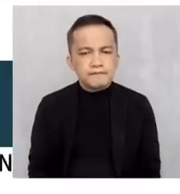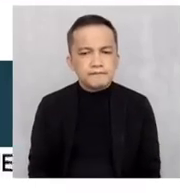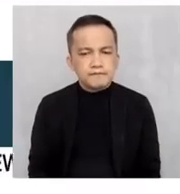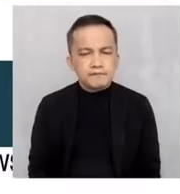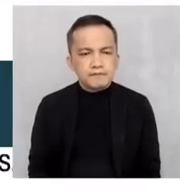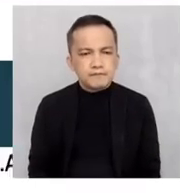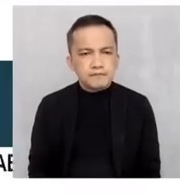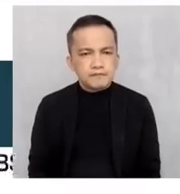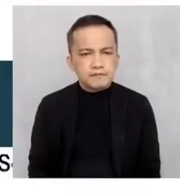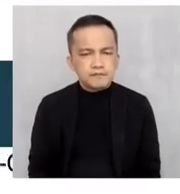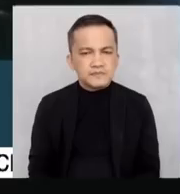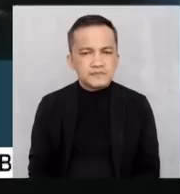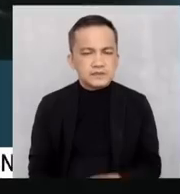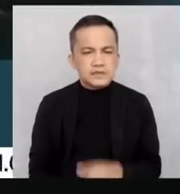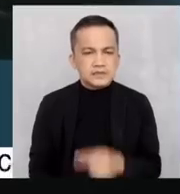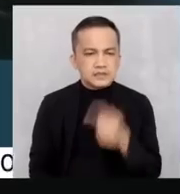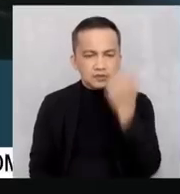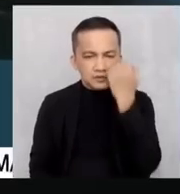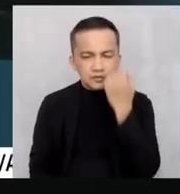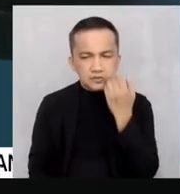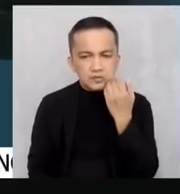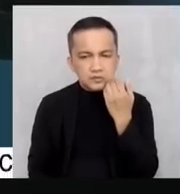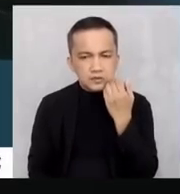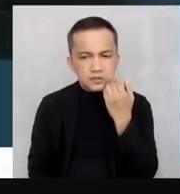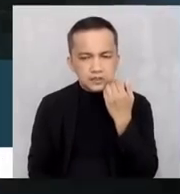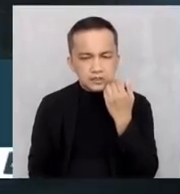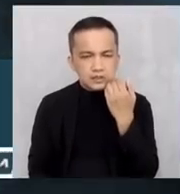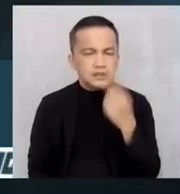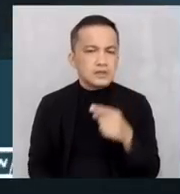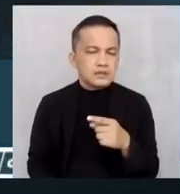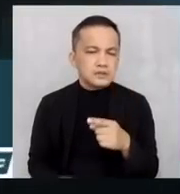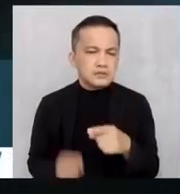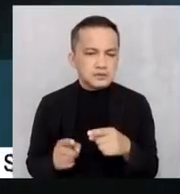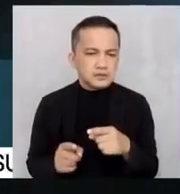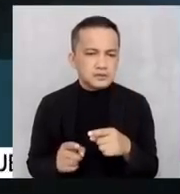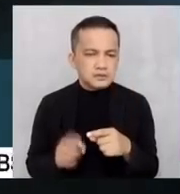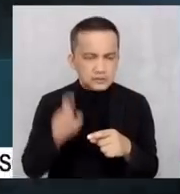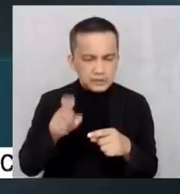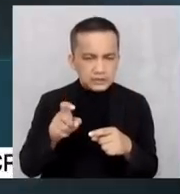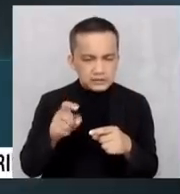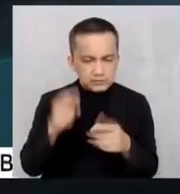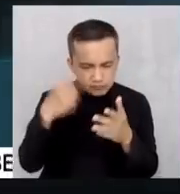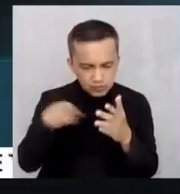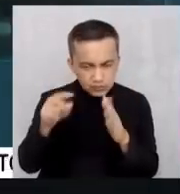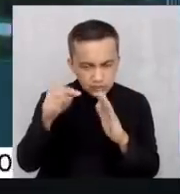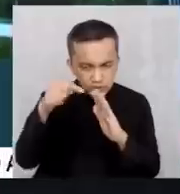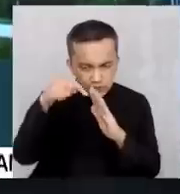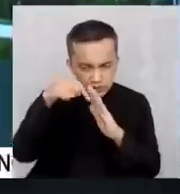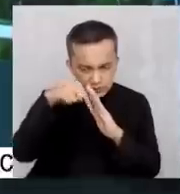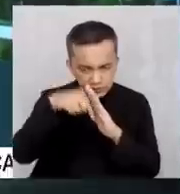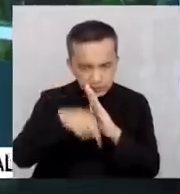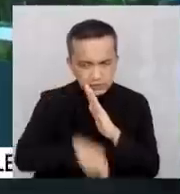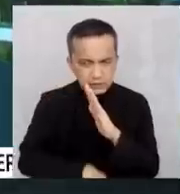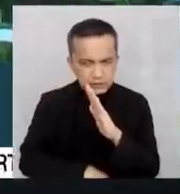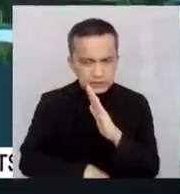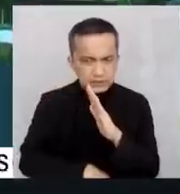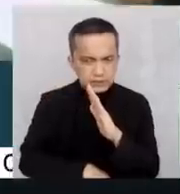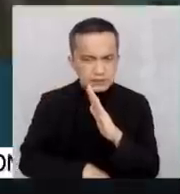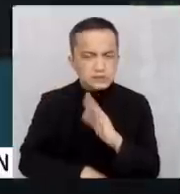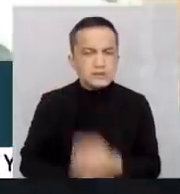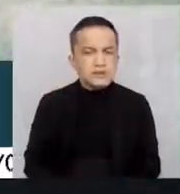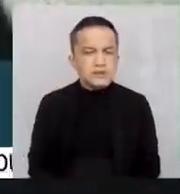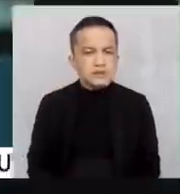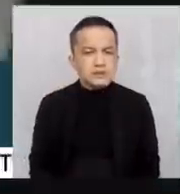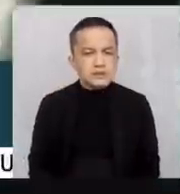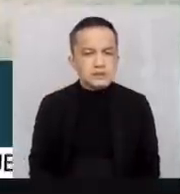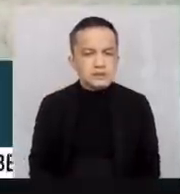that is not enough. So, kailangan nating to probe deeply on this incident. Kasi yung